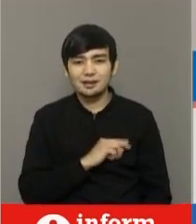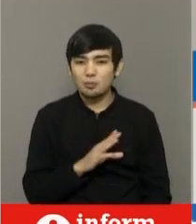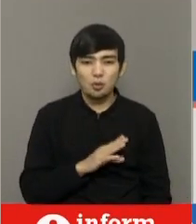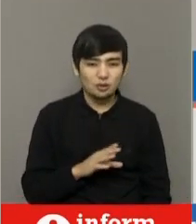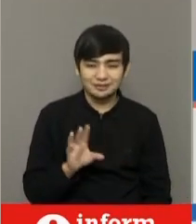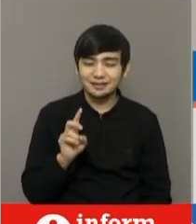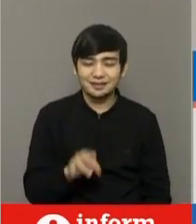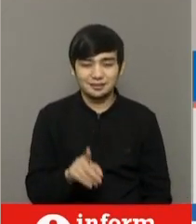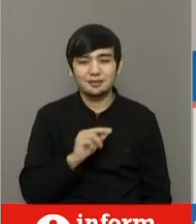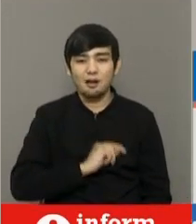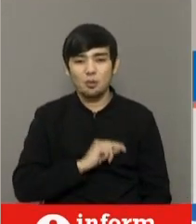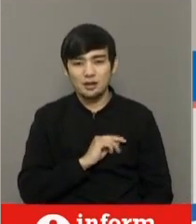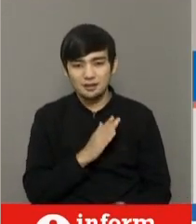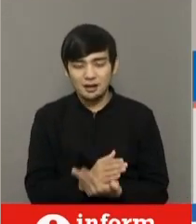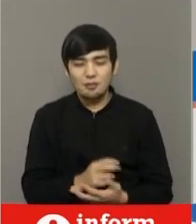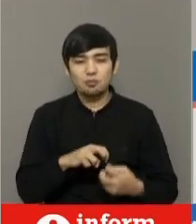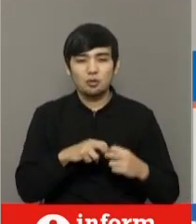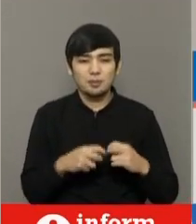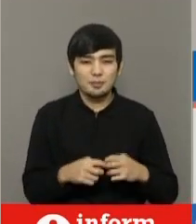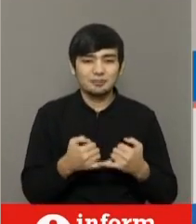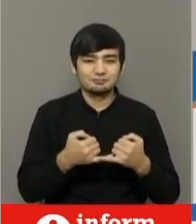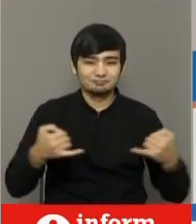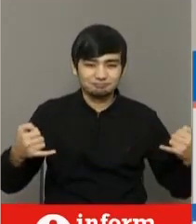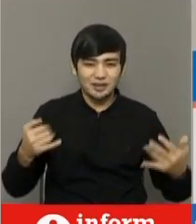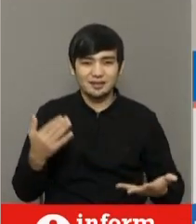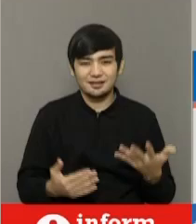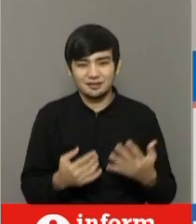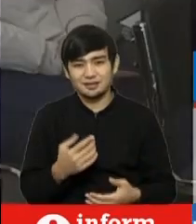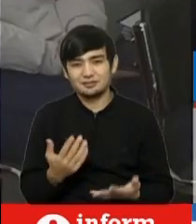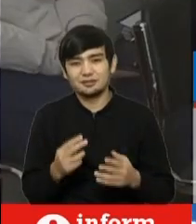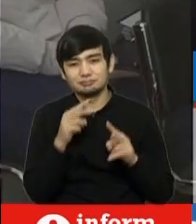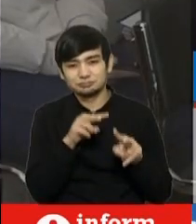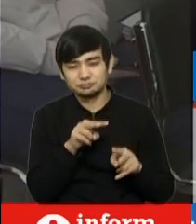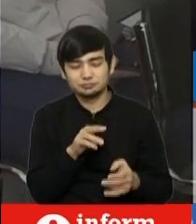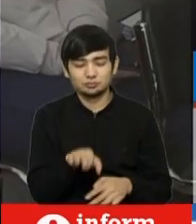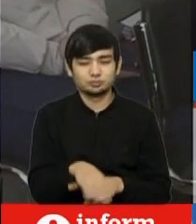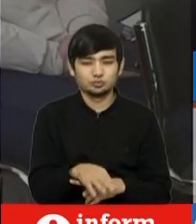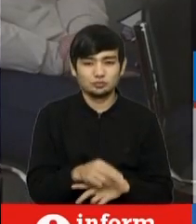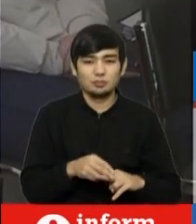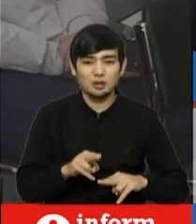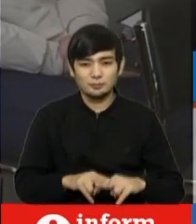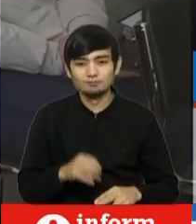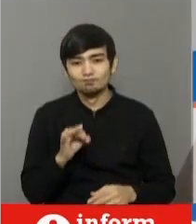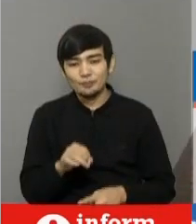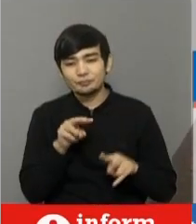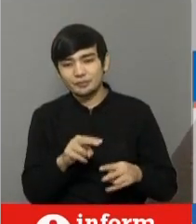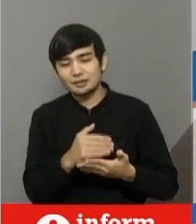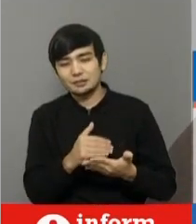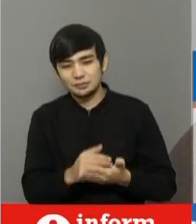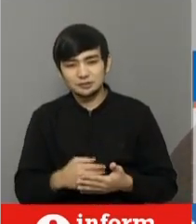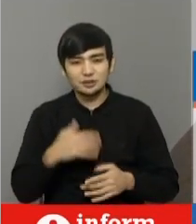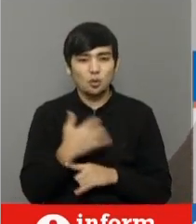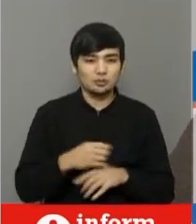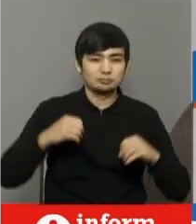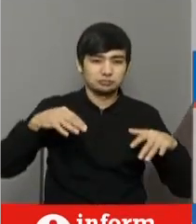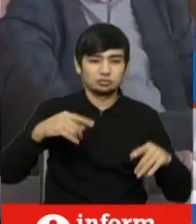светильник. Это проблема в кабеле, опять же, говорю, обслуживание. Как стало известно, теперь обслуживать систему уличного освещения